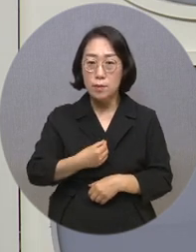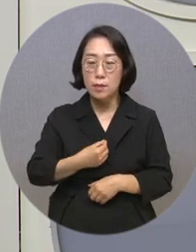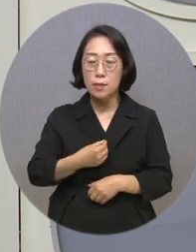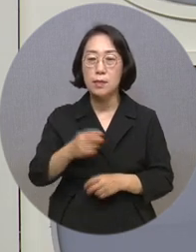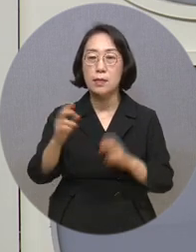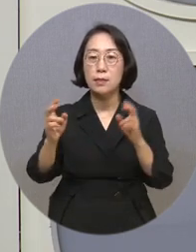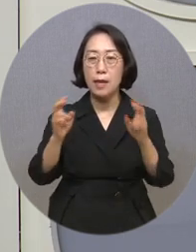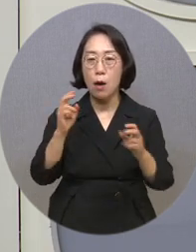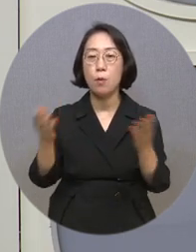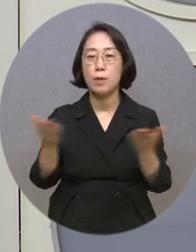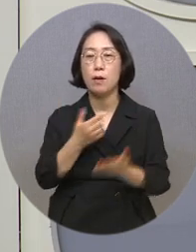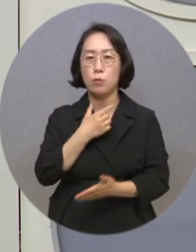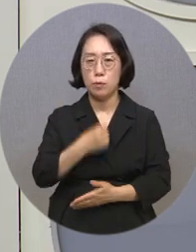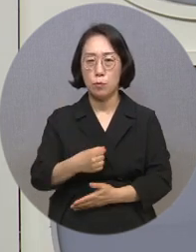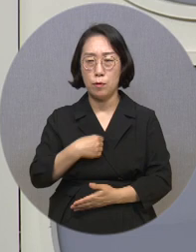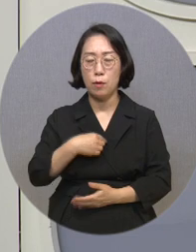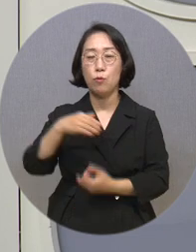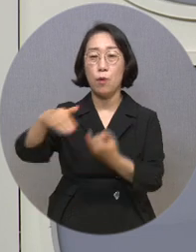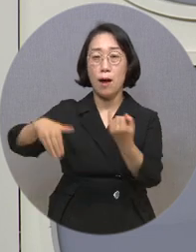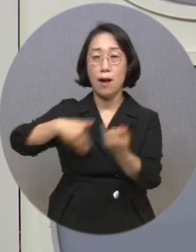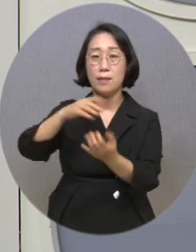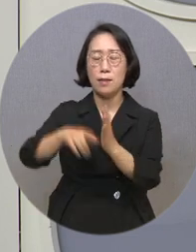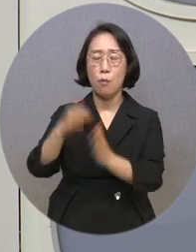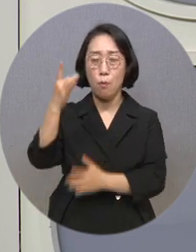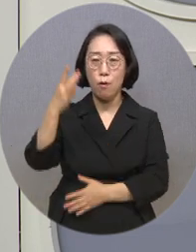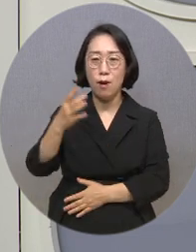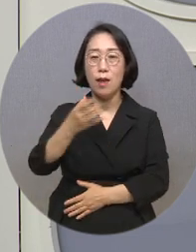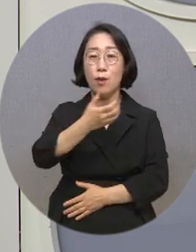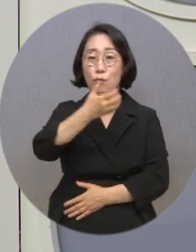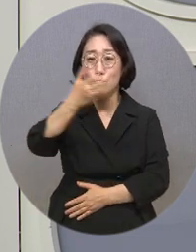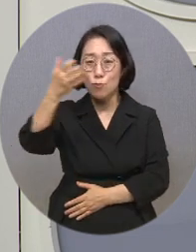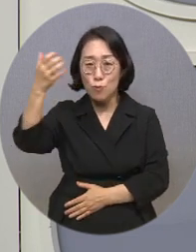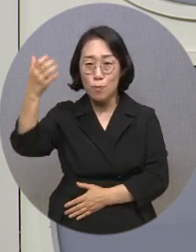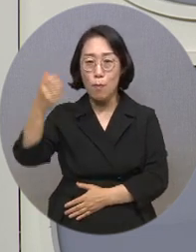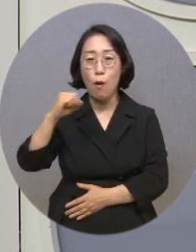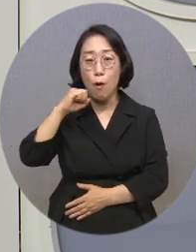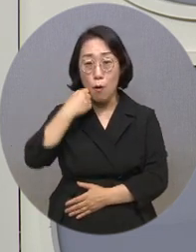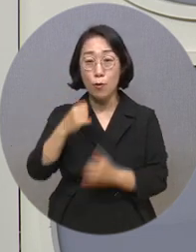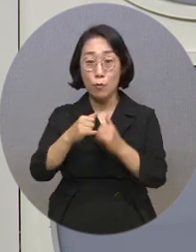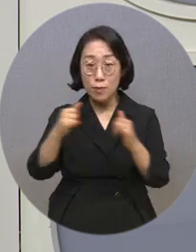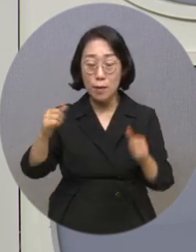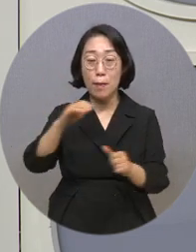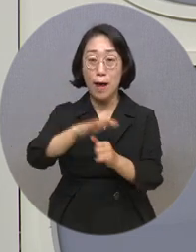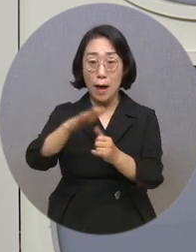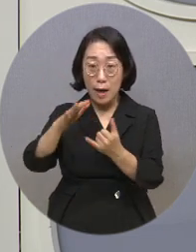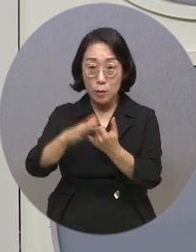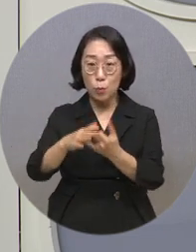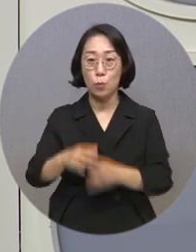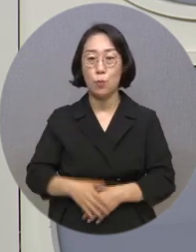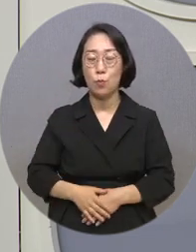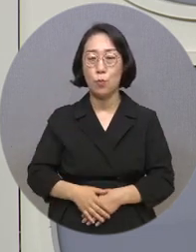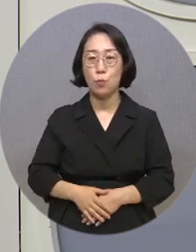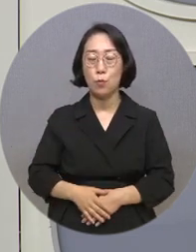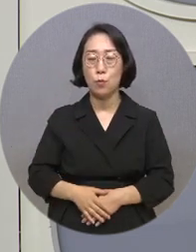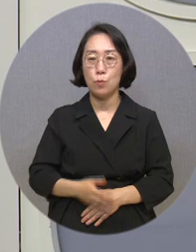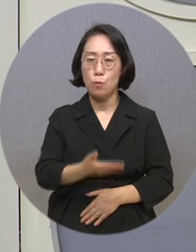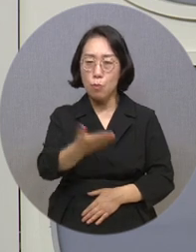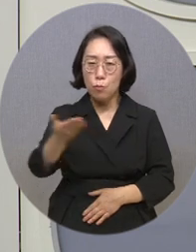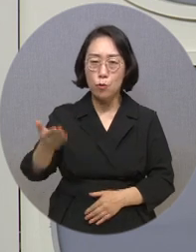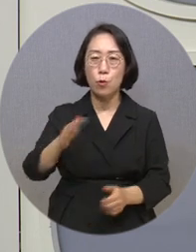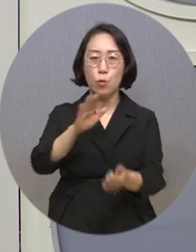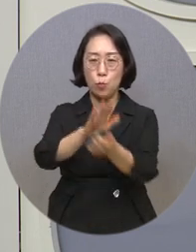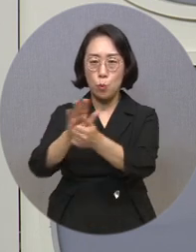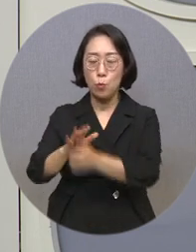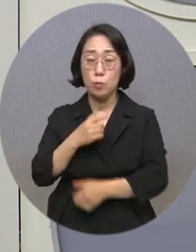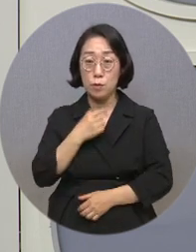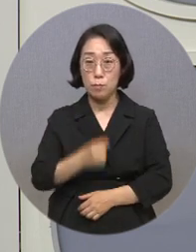근데 저도 처녀 때 꿈이 복지사업이었거든요. 이제 어려운 그 아동들을 도와준다든가 그런 생각을 하고